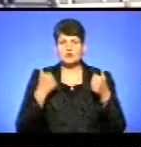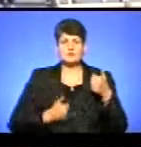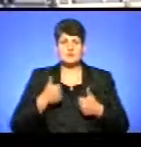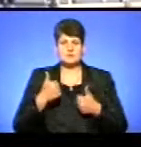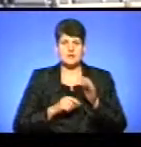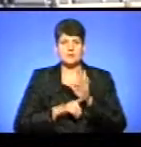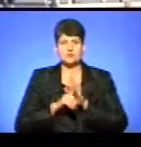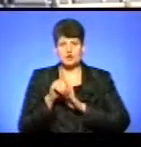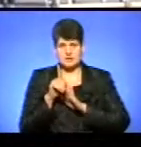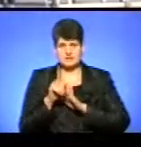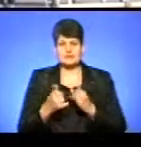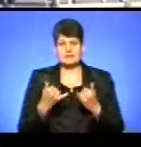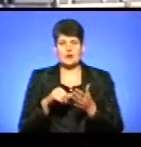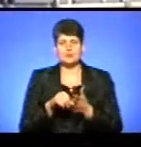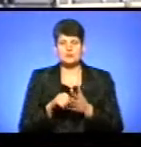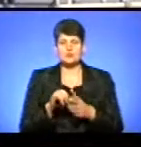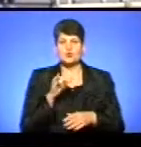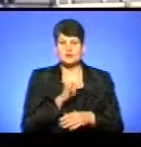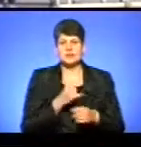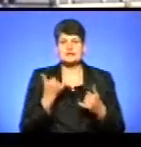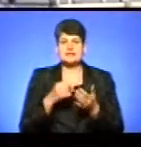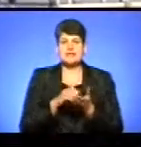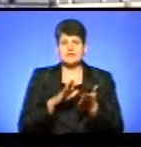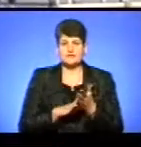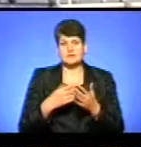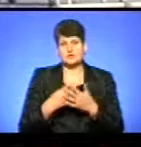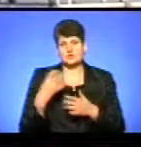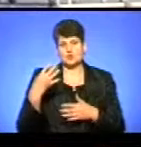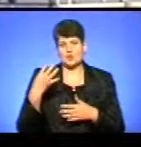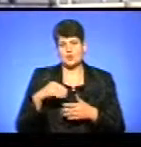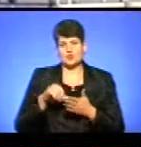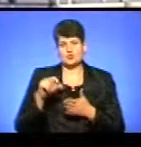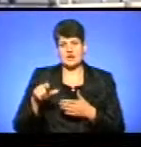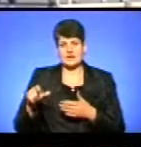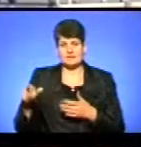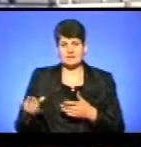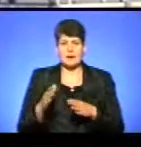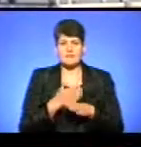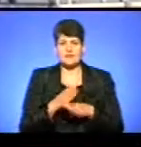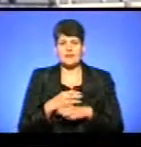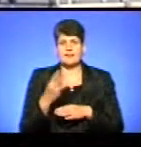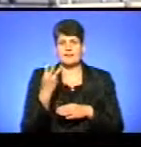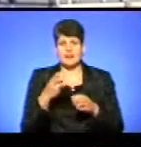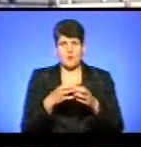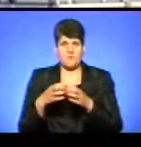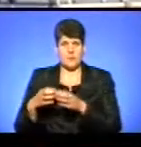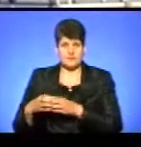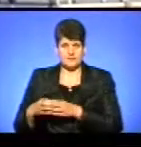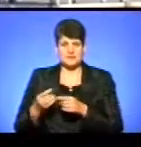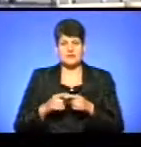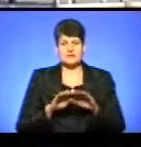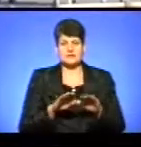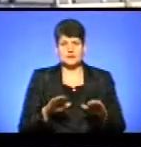змагання розпочалися. Для участі у них зареєструвалися близько 40 учасників, яких поділили на три команди. Це